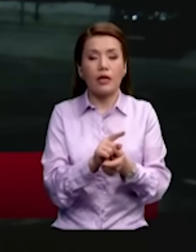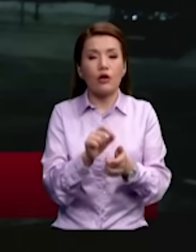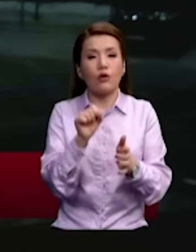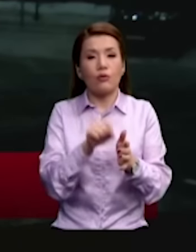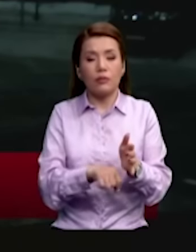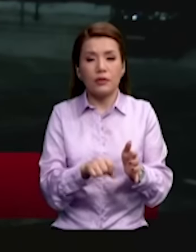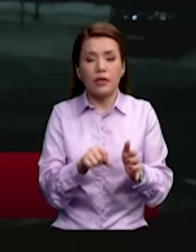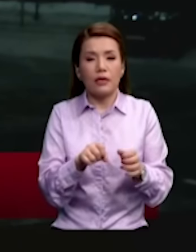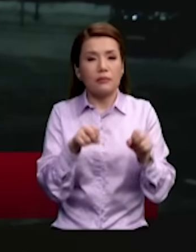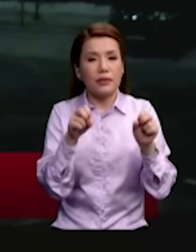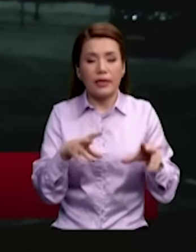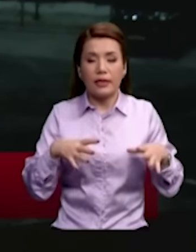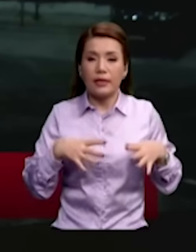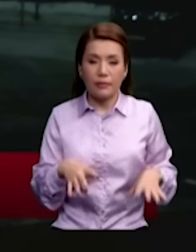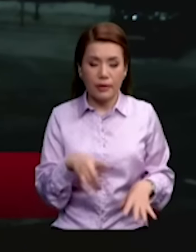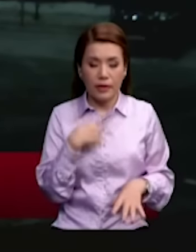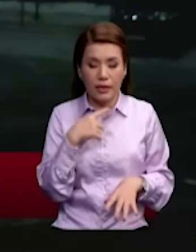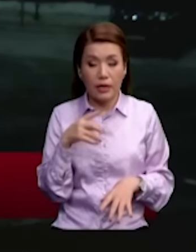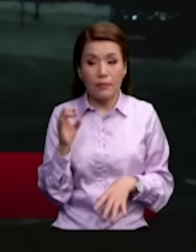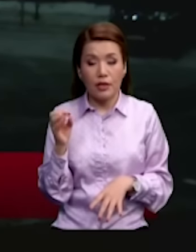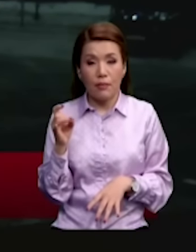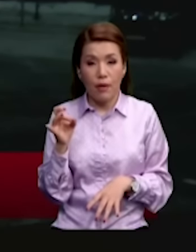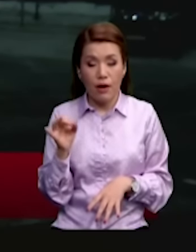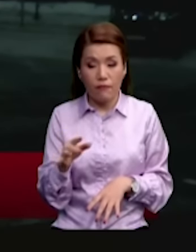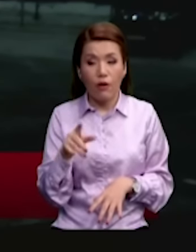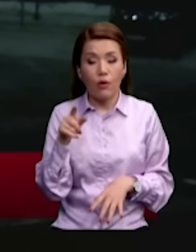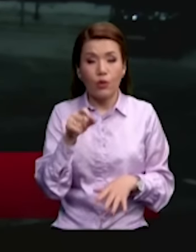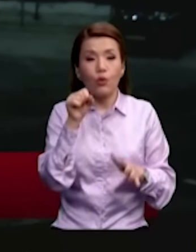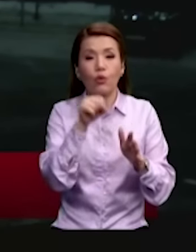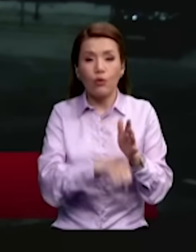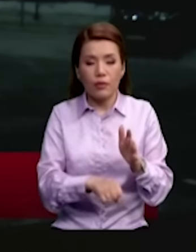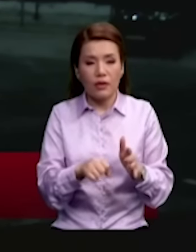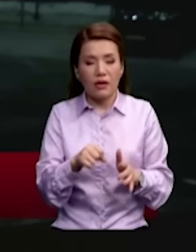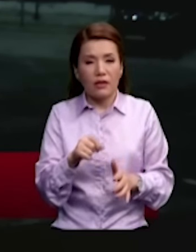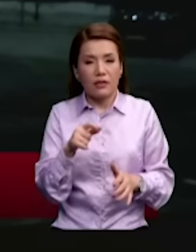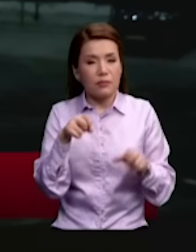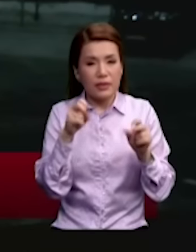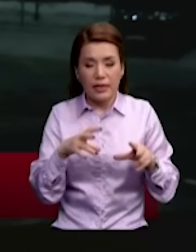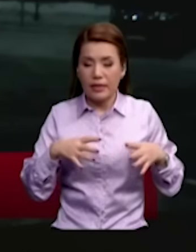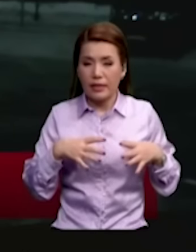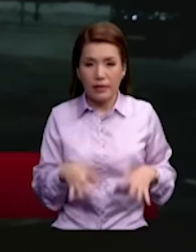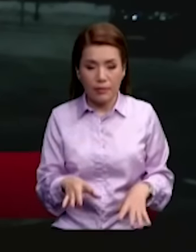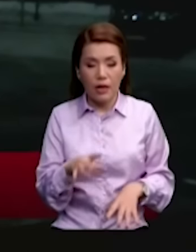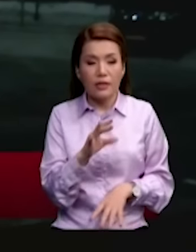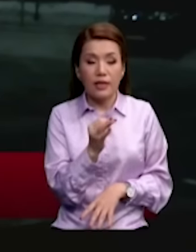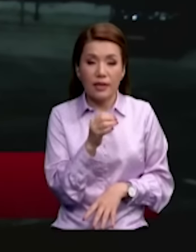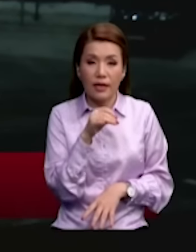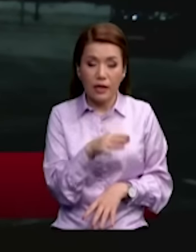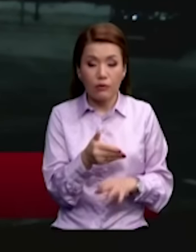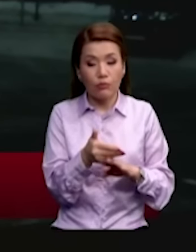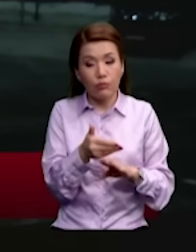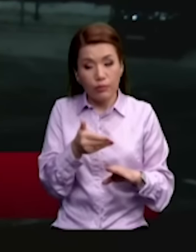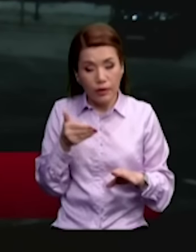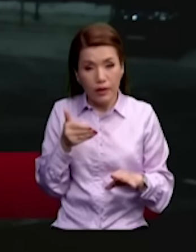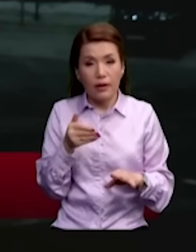по неосторожности. Судя по их словам, Бишимбаев убил Нукенову без злого умысла, потому что у Нукеновой, Салтанат, до трагедии